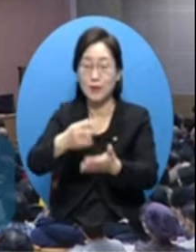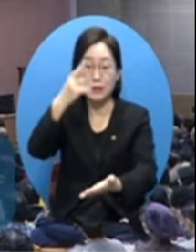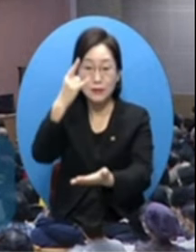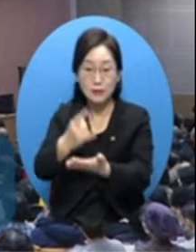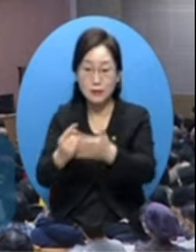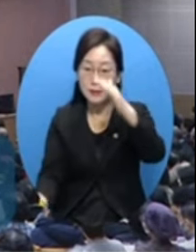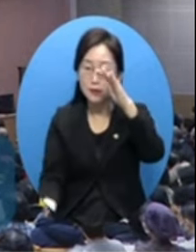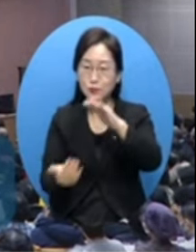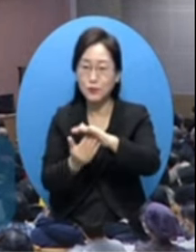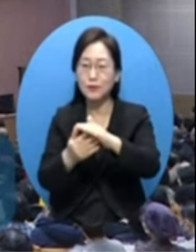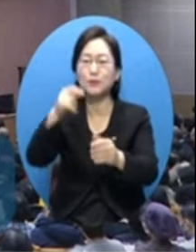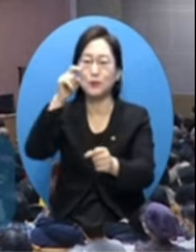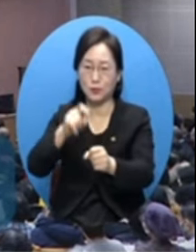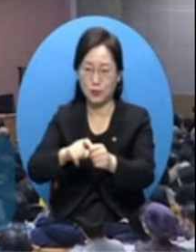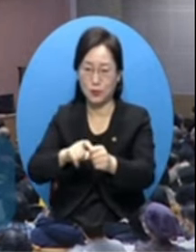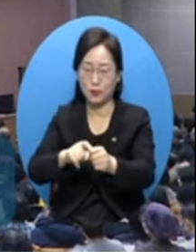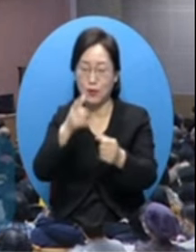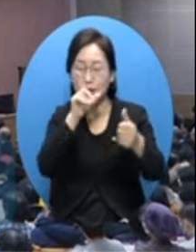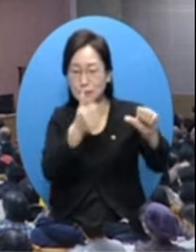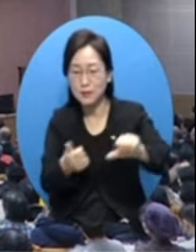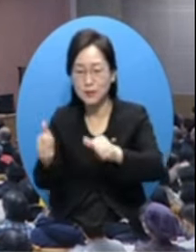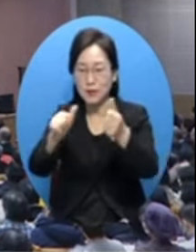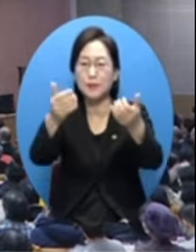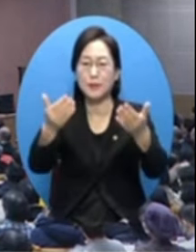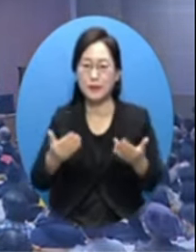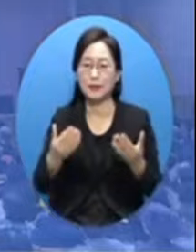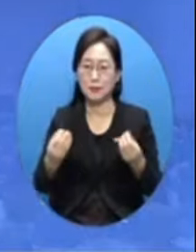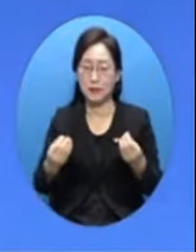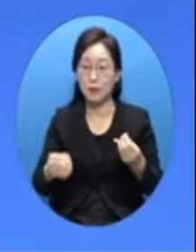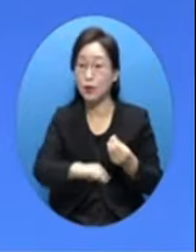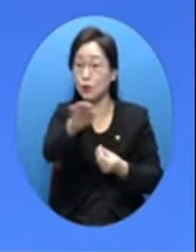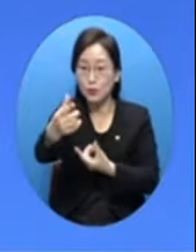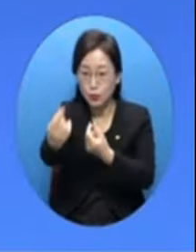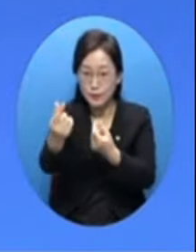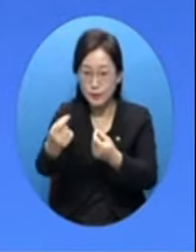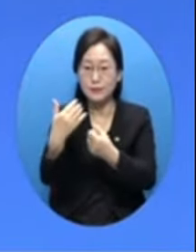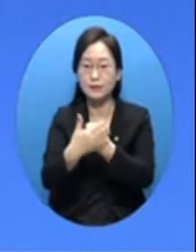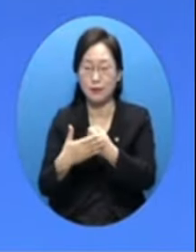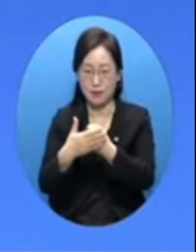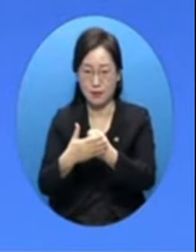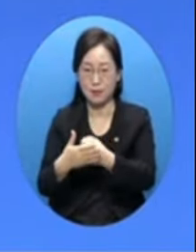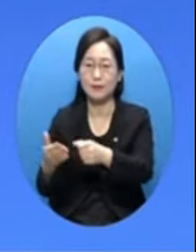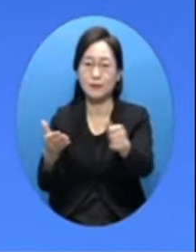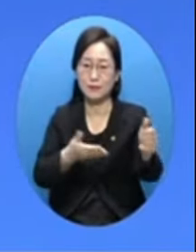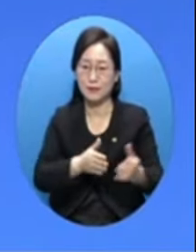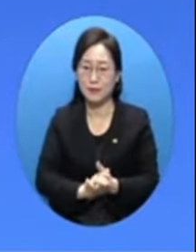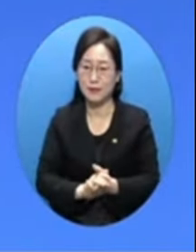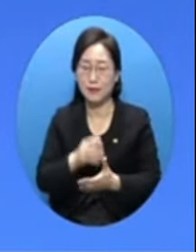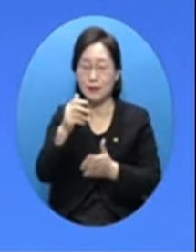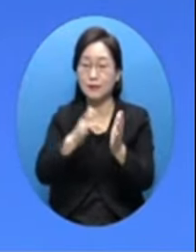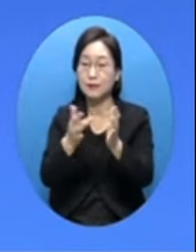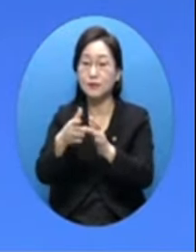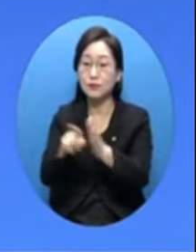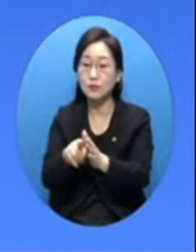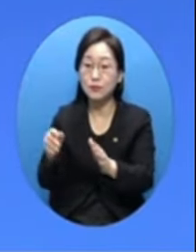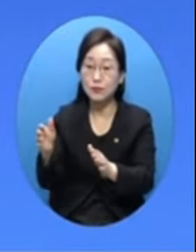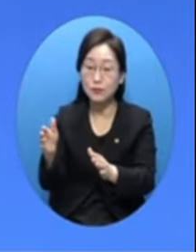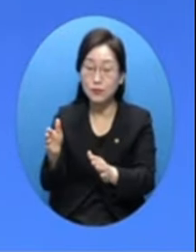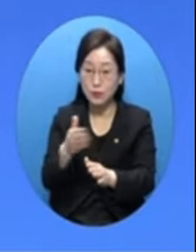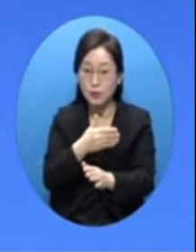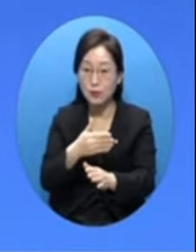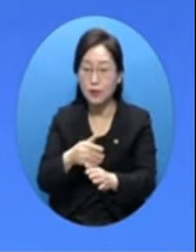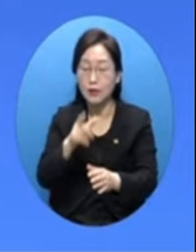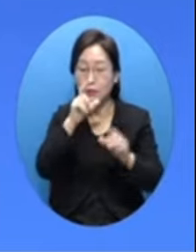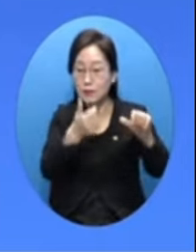침례를 받으신 것입니다 우리 모두에게 침내 은혜가 있기를 바랍니다 아멘 우리가 예수 믿고 나면